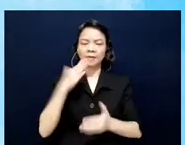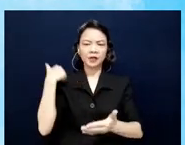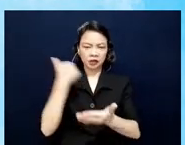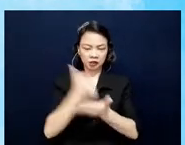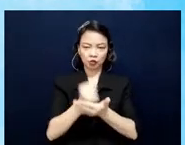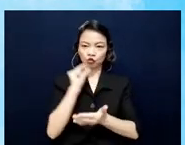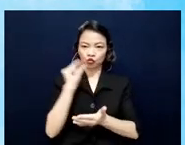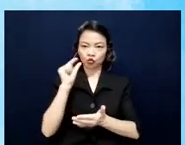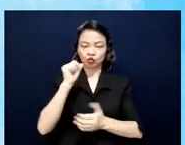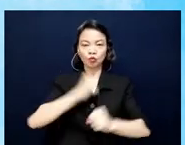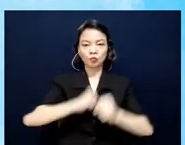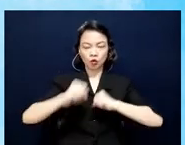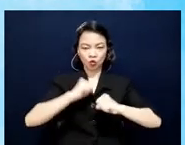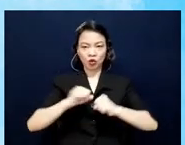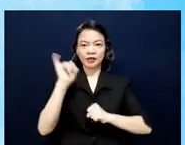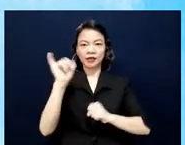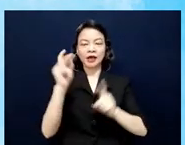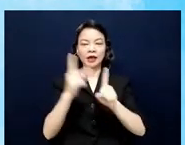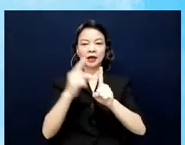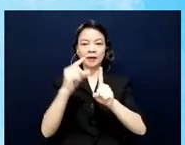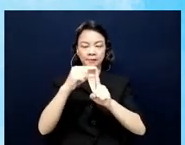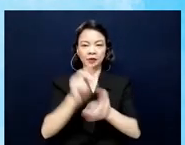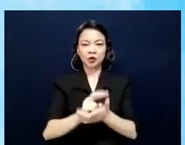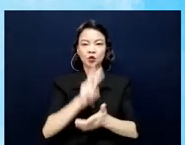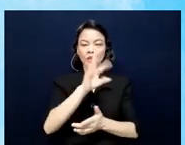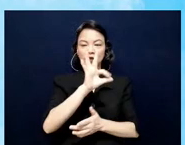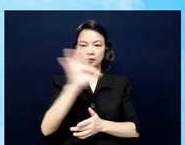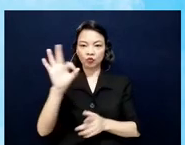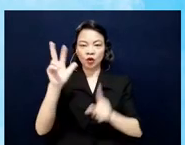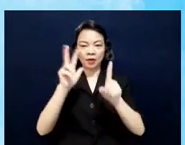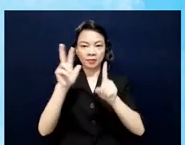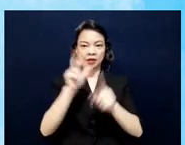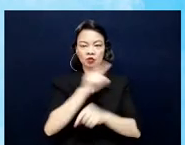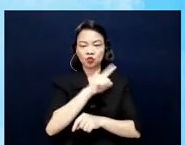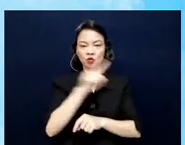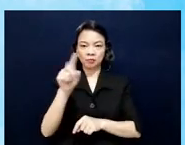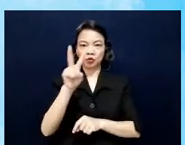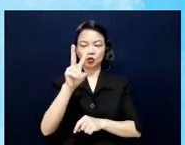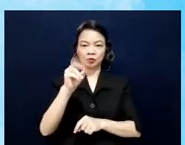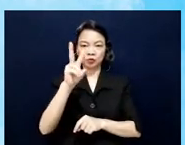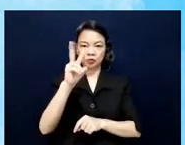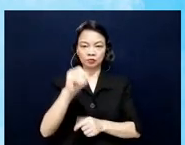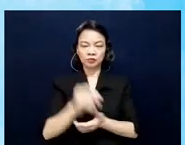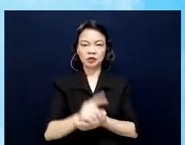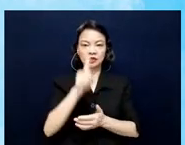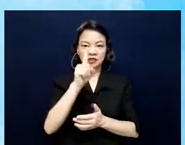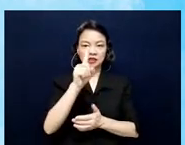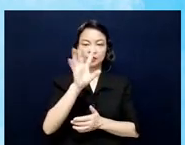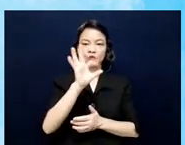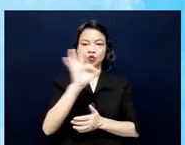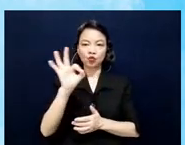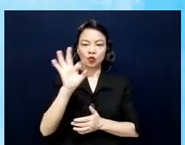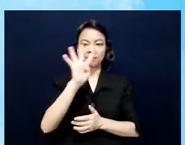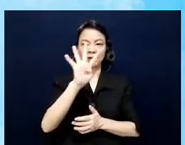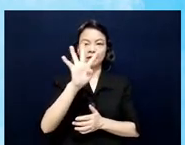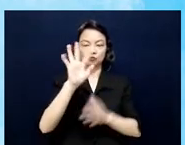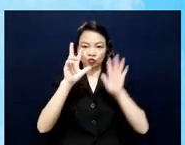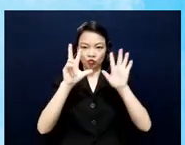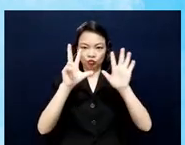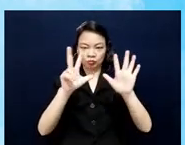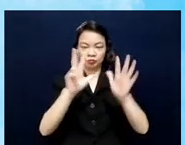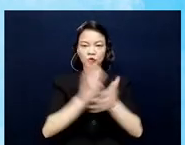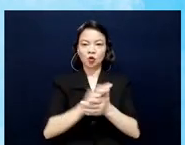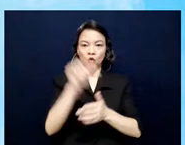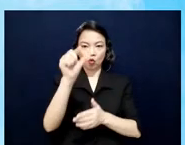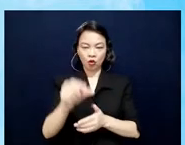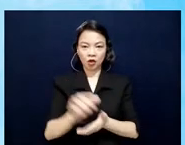ini di tahun 2018-2020, di mana kami sudah menjangkau 1.640 orang tua, guru, dan profesional